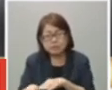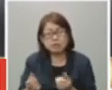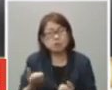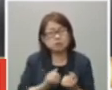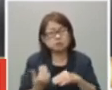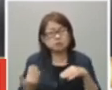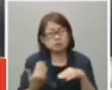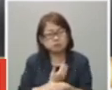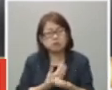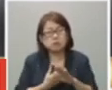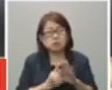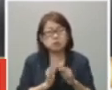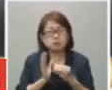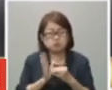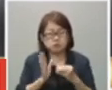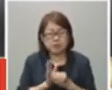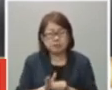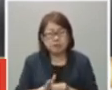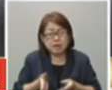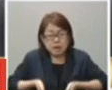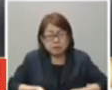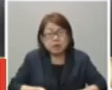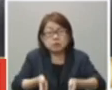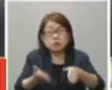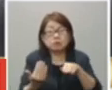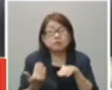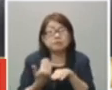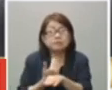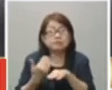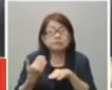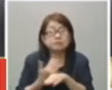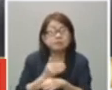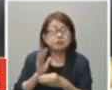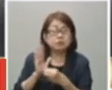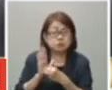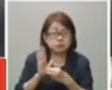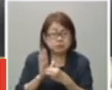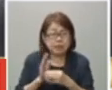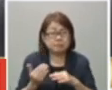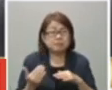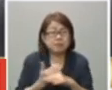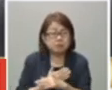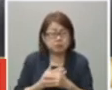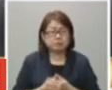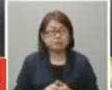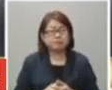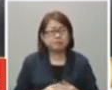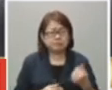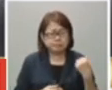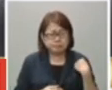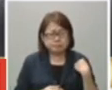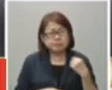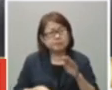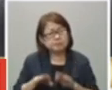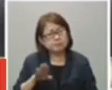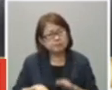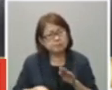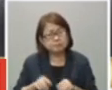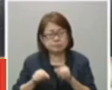บครับพื้นที่ถนนหรือที่เขาเรียกว่าพื้นผิวจราจรของกรุงเทพมหานครเนี่ยมันมีอยู่แค่